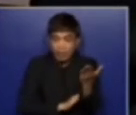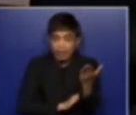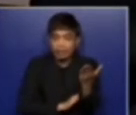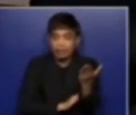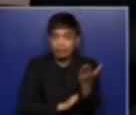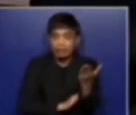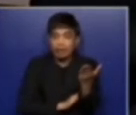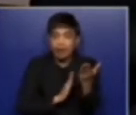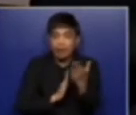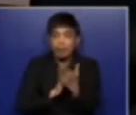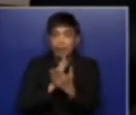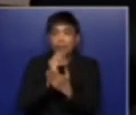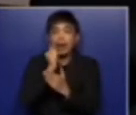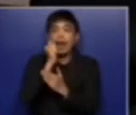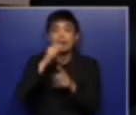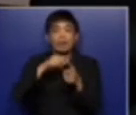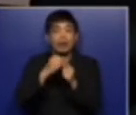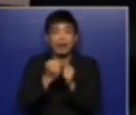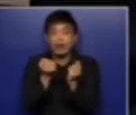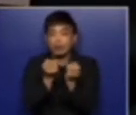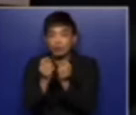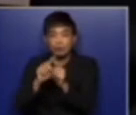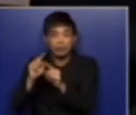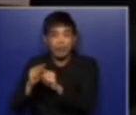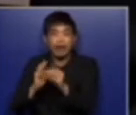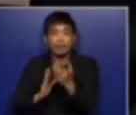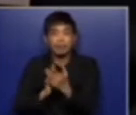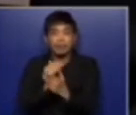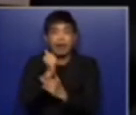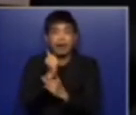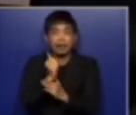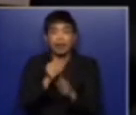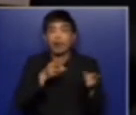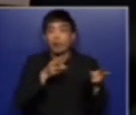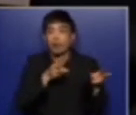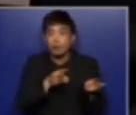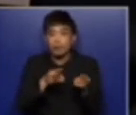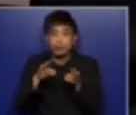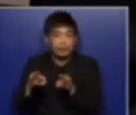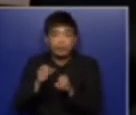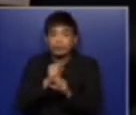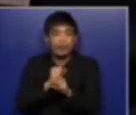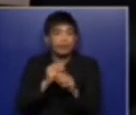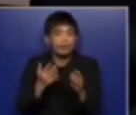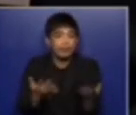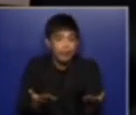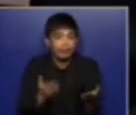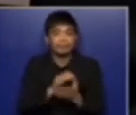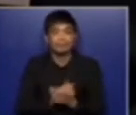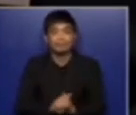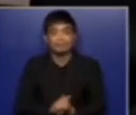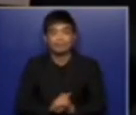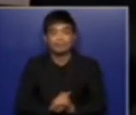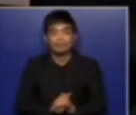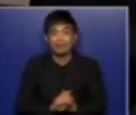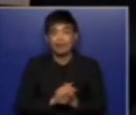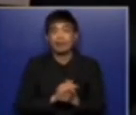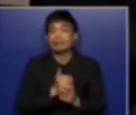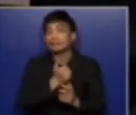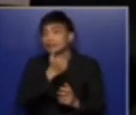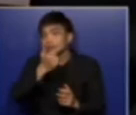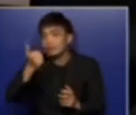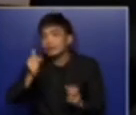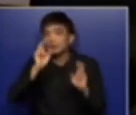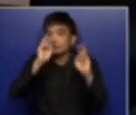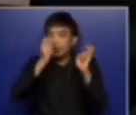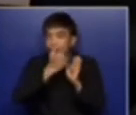นั้นจะต้องทำอย่างไรบ้างอย่างอื่นนั้นเพื่อนสมาชิกได้พูดไป